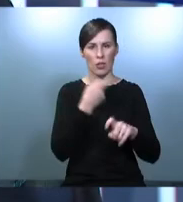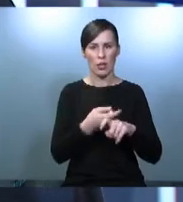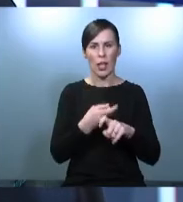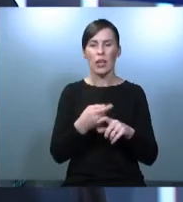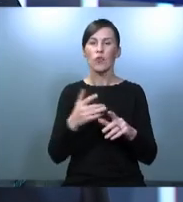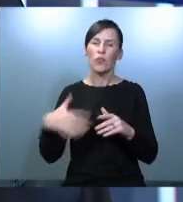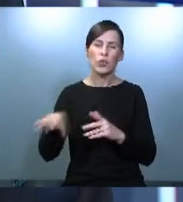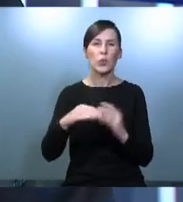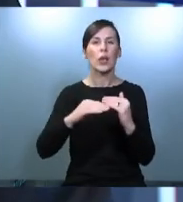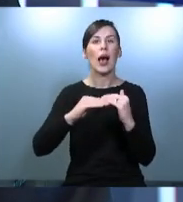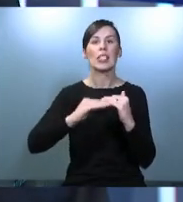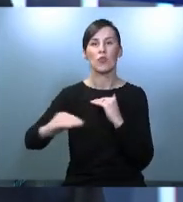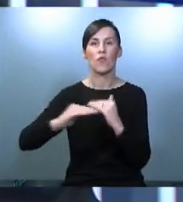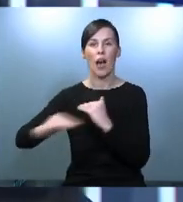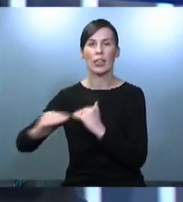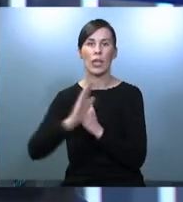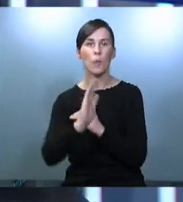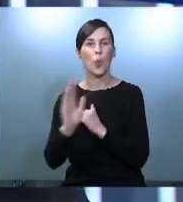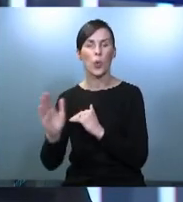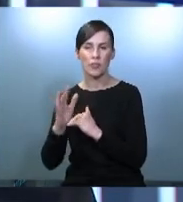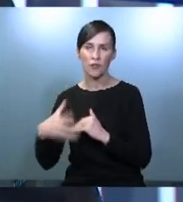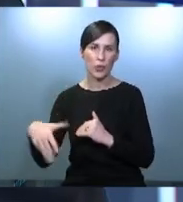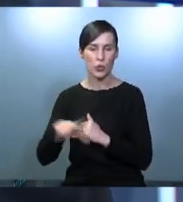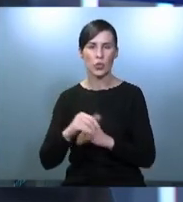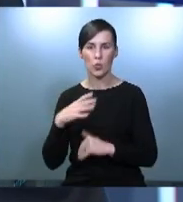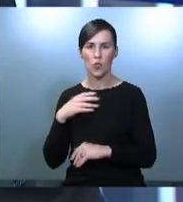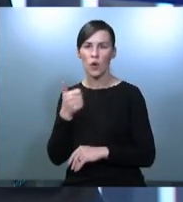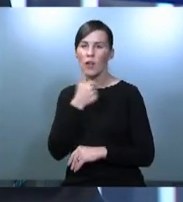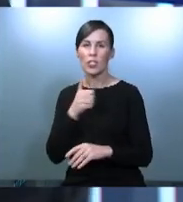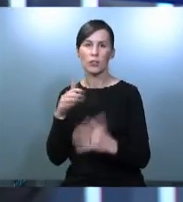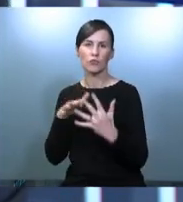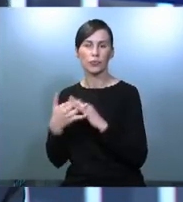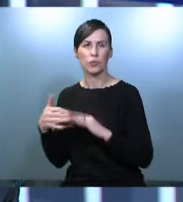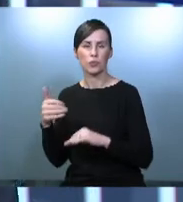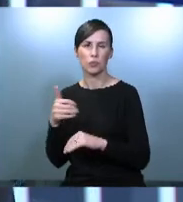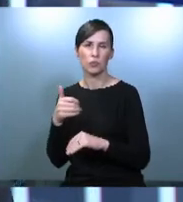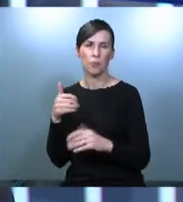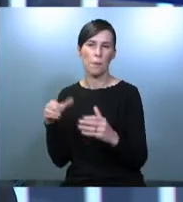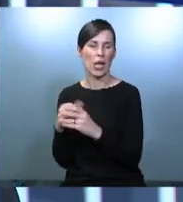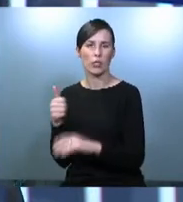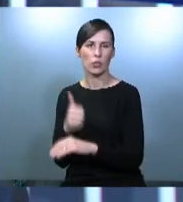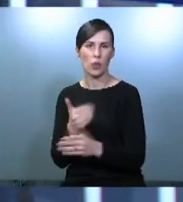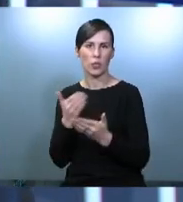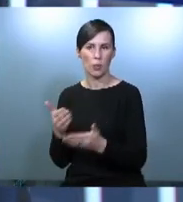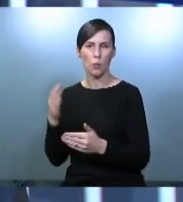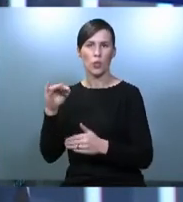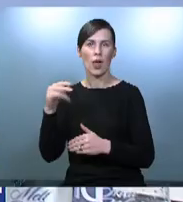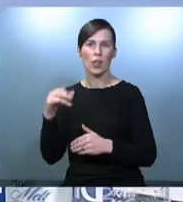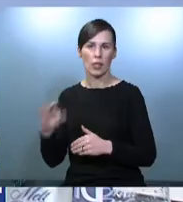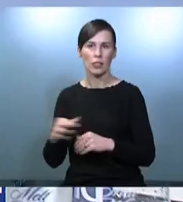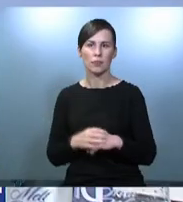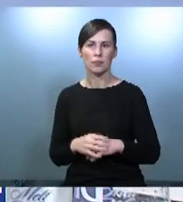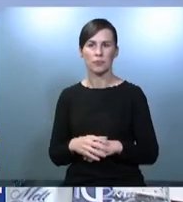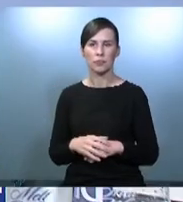asfaltuotais keliais. Tai buvo Viktoras Muntenas, Lietuvos Valstiečių ir Žaliųjų sąjunga. Aš tik norėjau pasakyti, kad panašu, kad ponas Muntenas vis dėlto